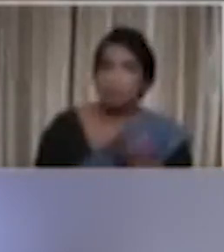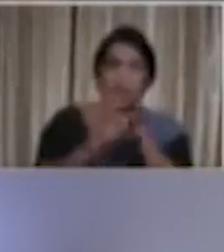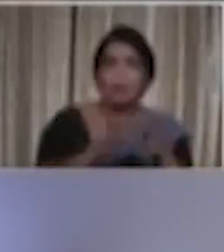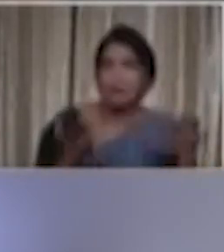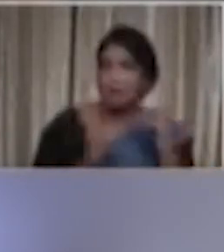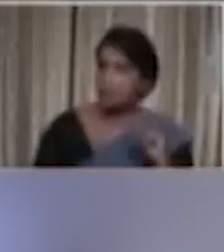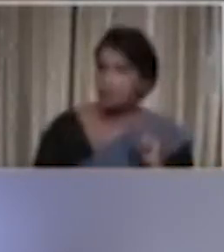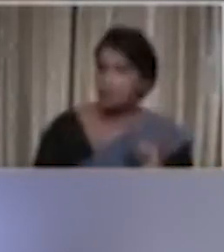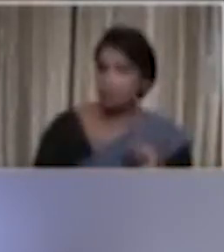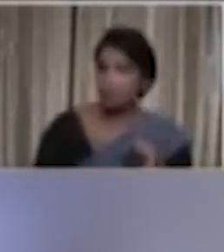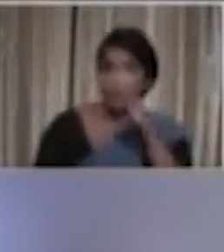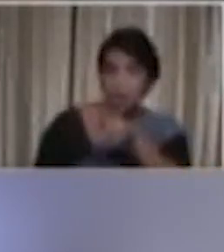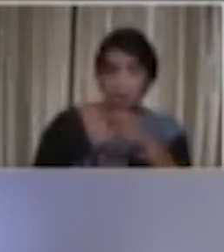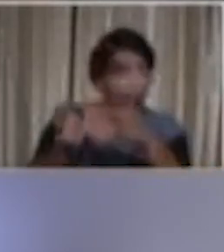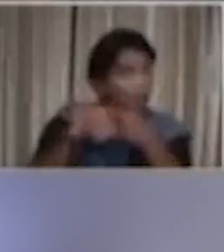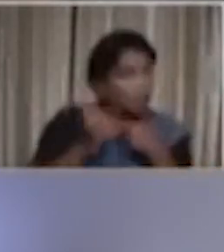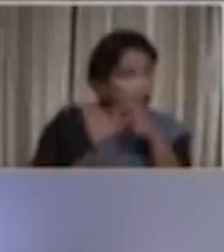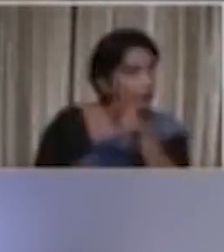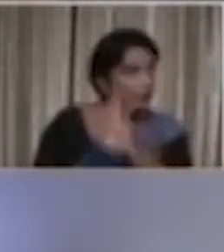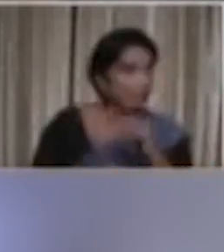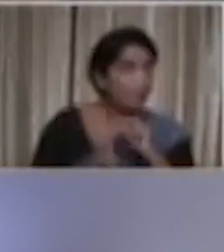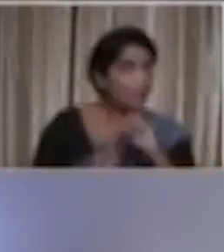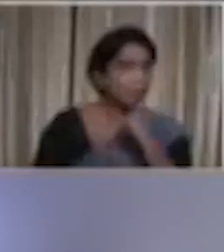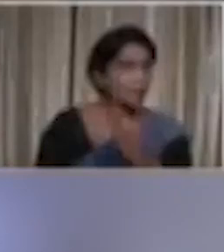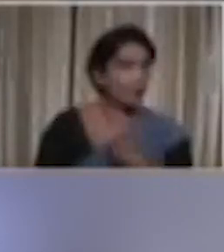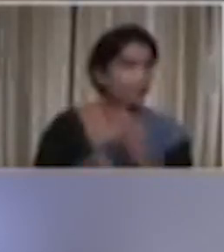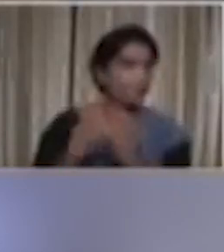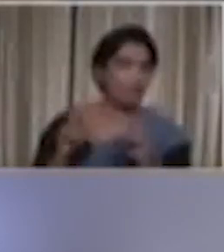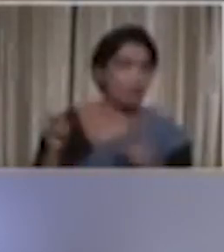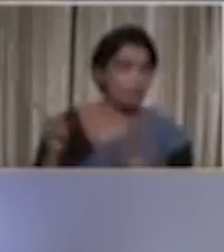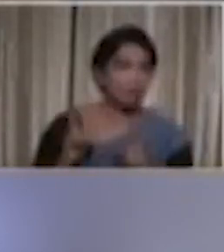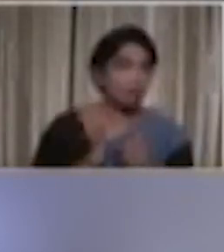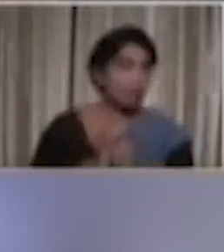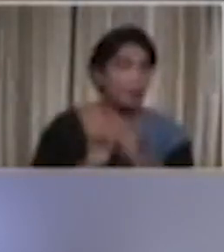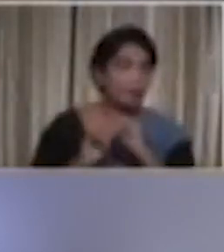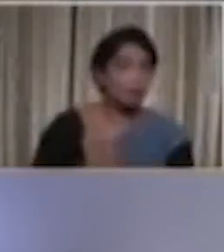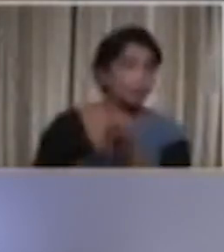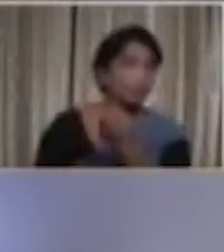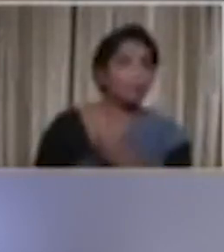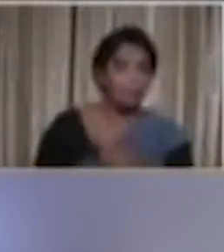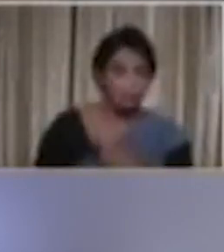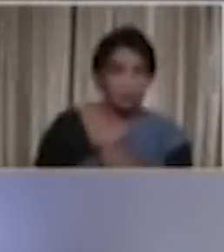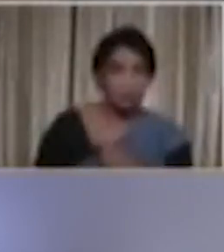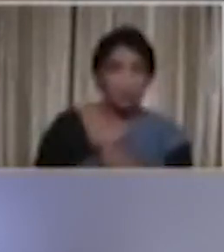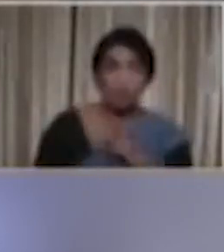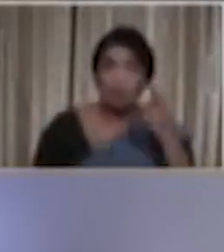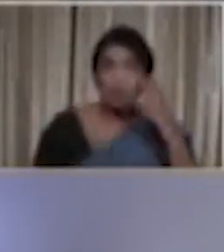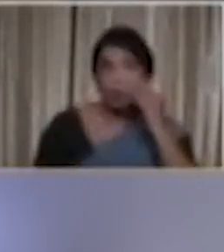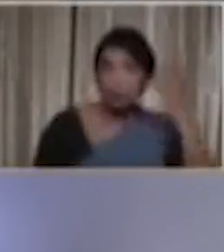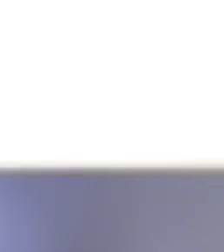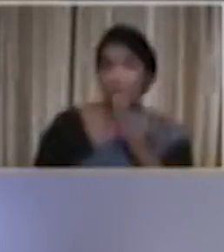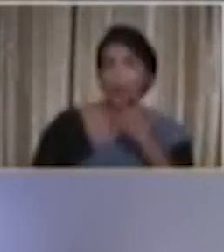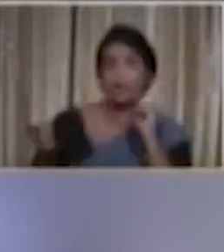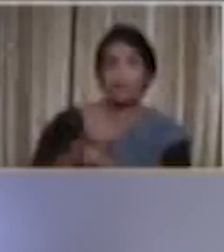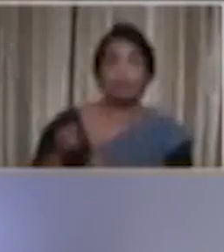නොවෙන්නේ කියලා. ඔබතුමා අද දීපු උත්තරේ නෙමෙයි ගරු අග්‍රාමාත්‍යතුමා අපිට දුන්නේ. ගරු අග්‍රාමාත්‍යතුමා අපිට කිව්වේ එහෙන් ගන්න ගියොත් ඇමරිකාව තරහ